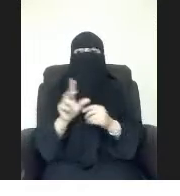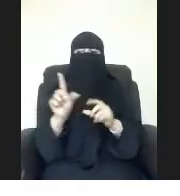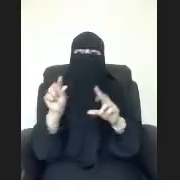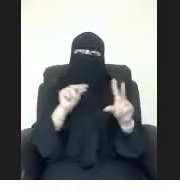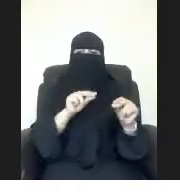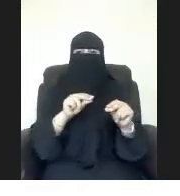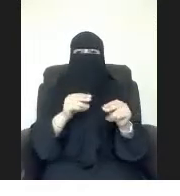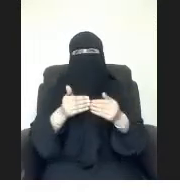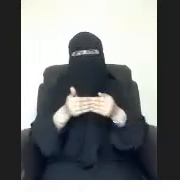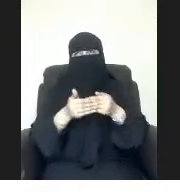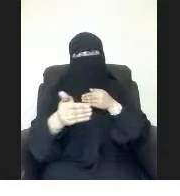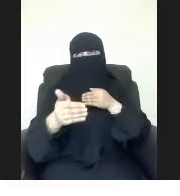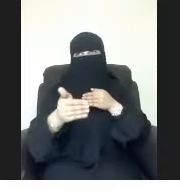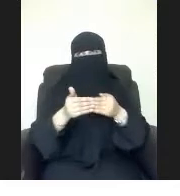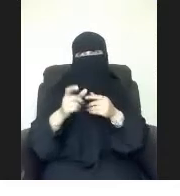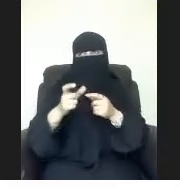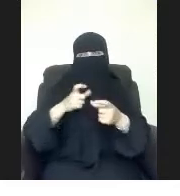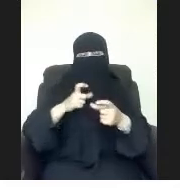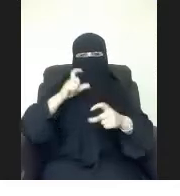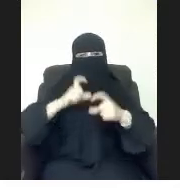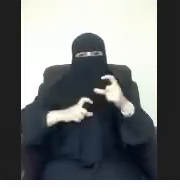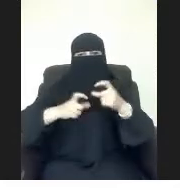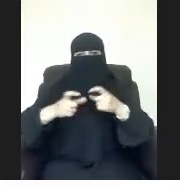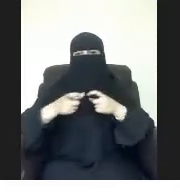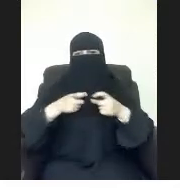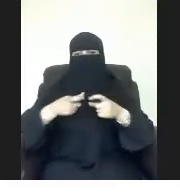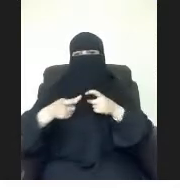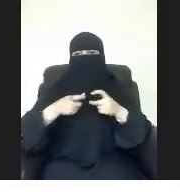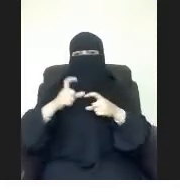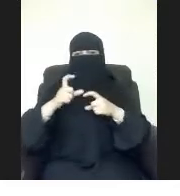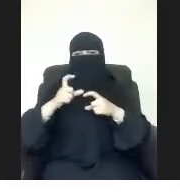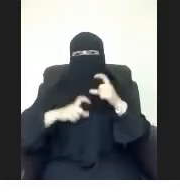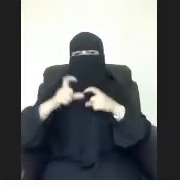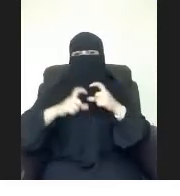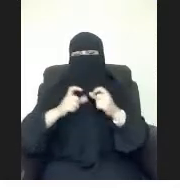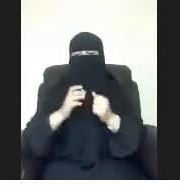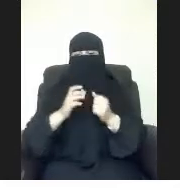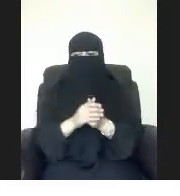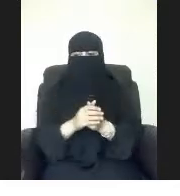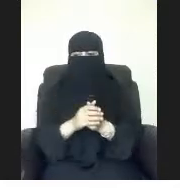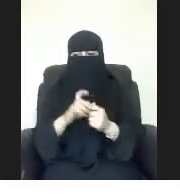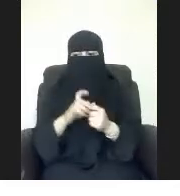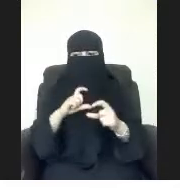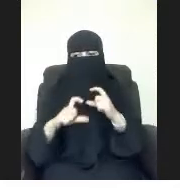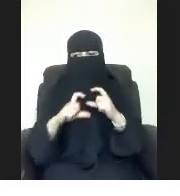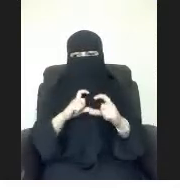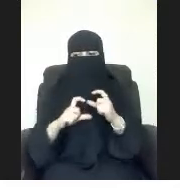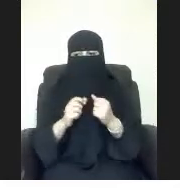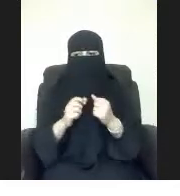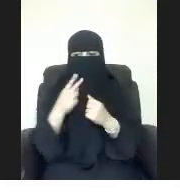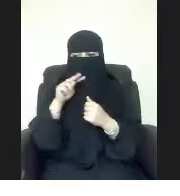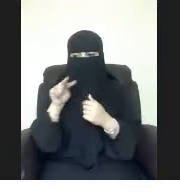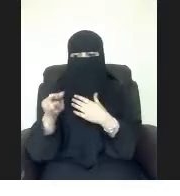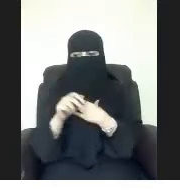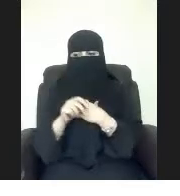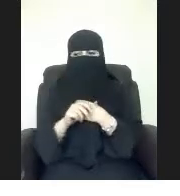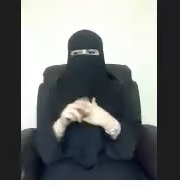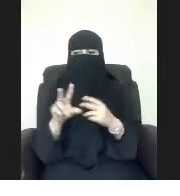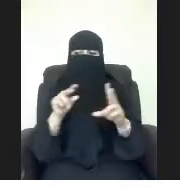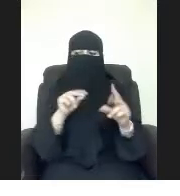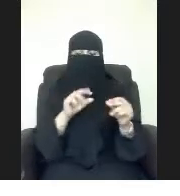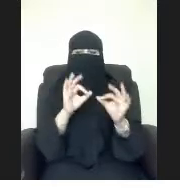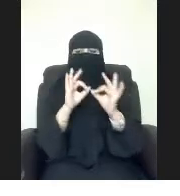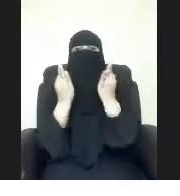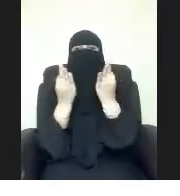اتصال وتفاعل بين المتعلم والمعلم، مدى شعور المتعلم بالحضور الاجتماعي في الموقف التعليمي. أحد